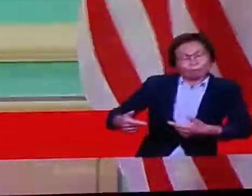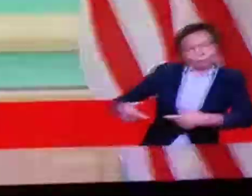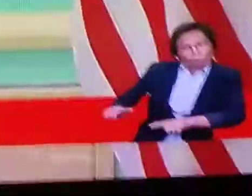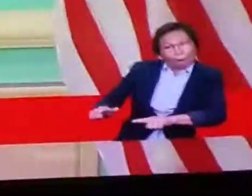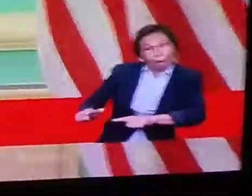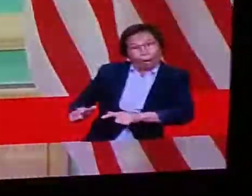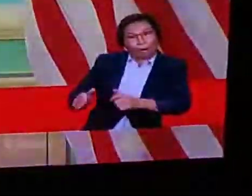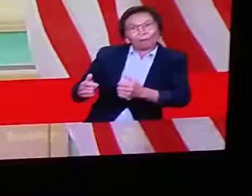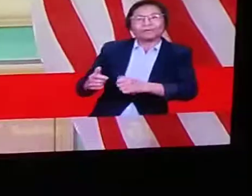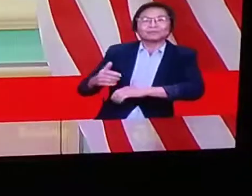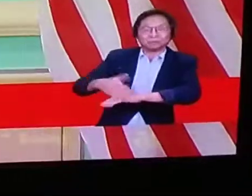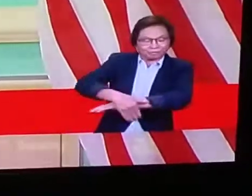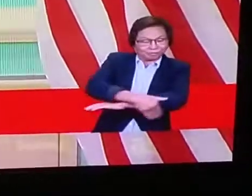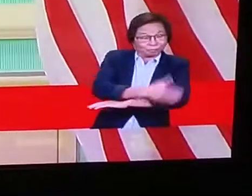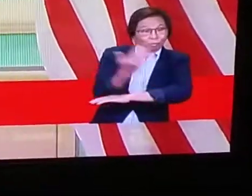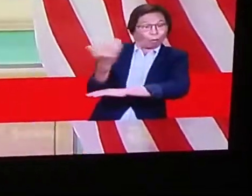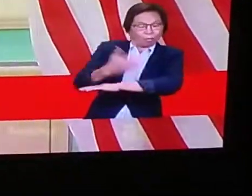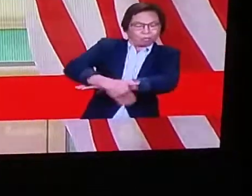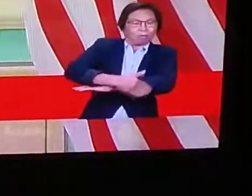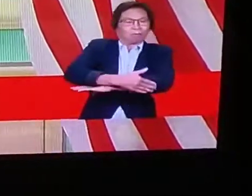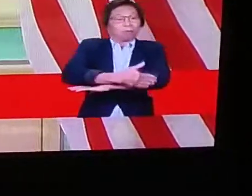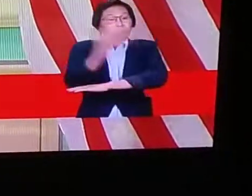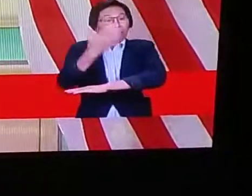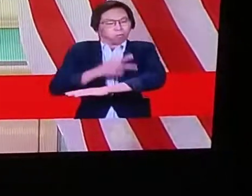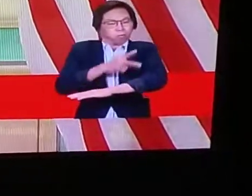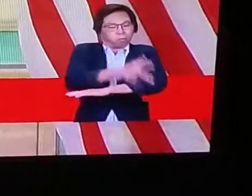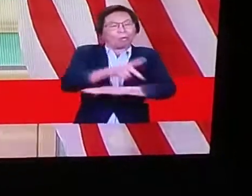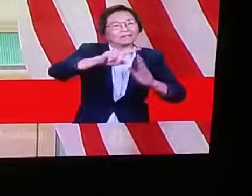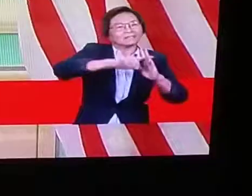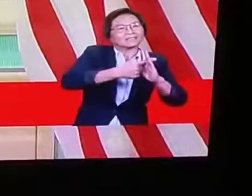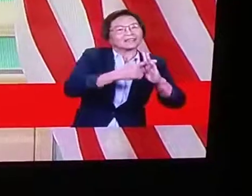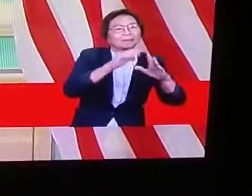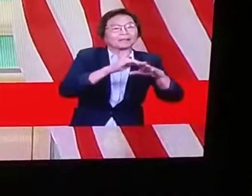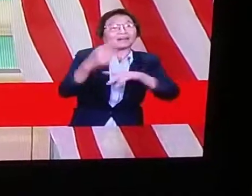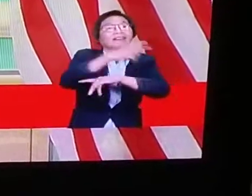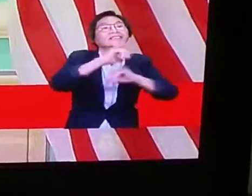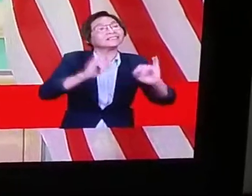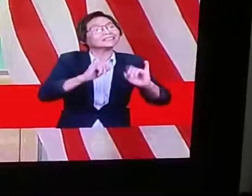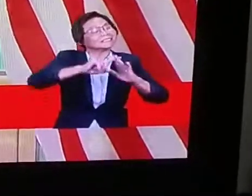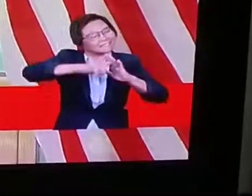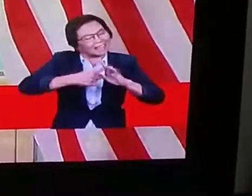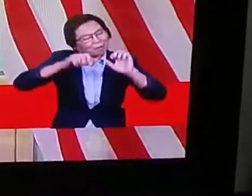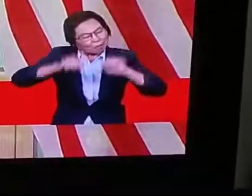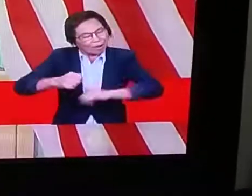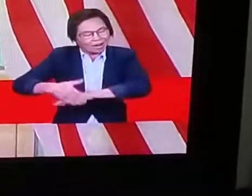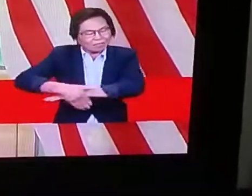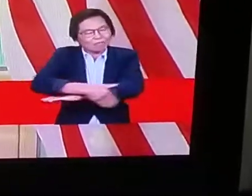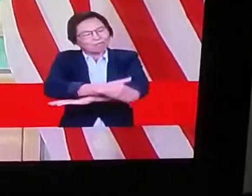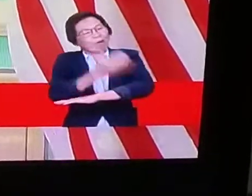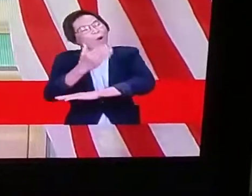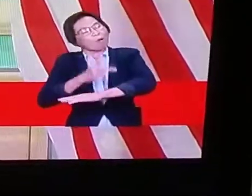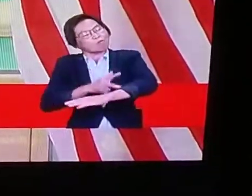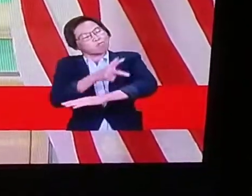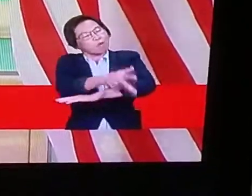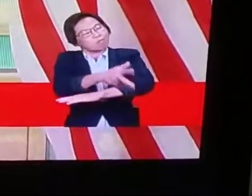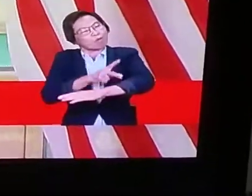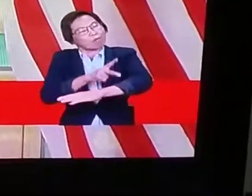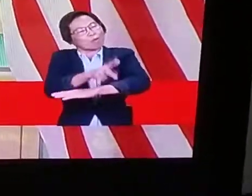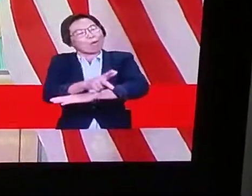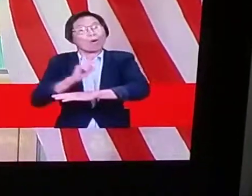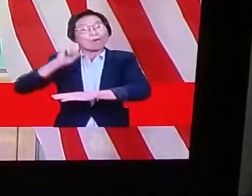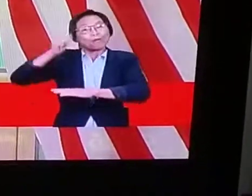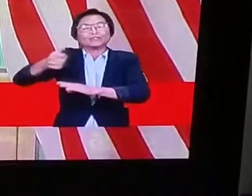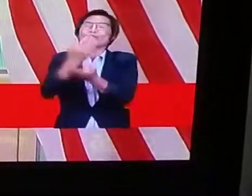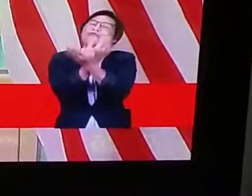kebebasan ini akan bermula pada hari besok. Jadi besok bebaslah.